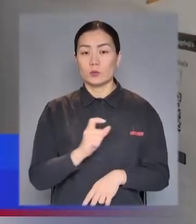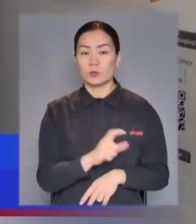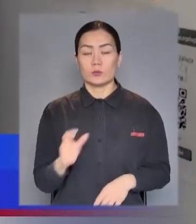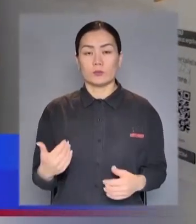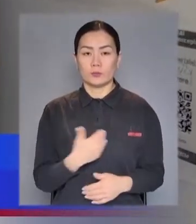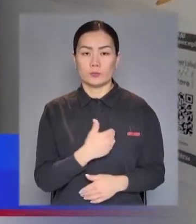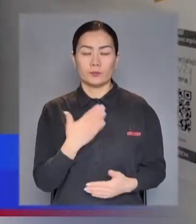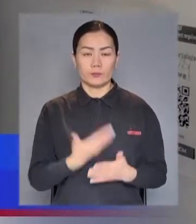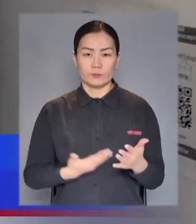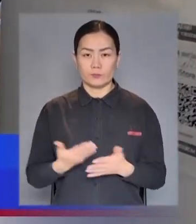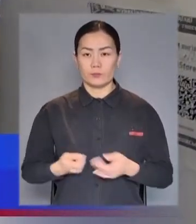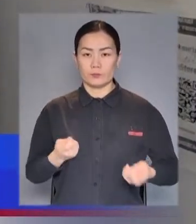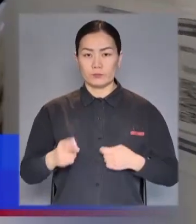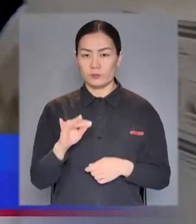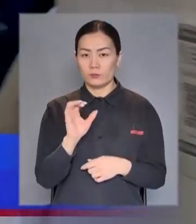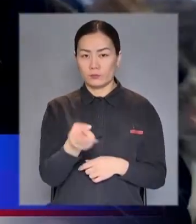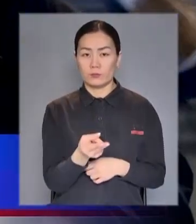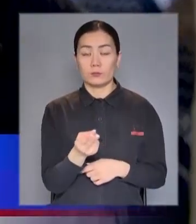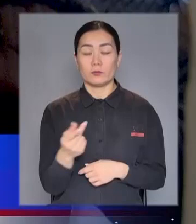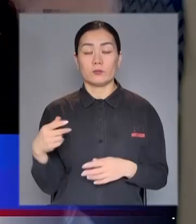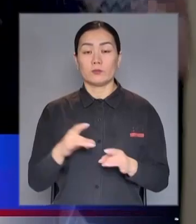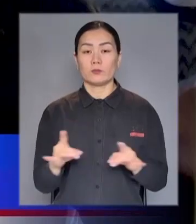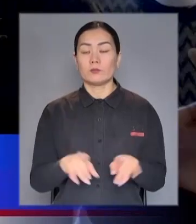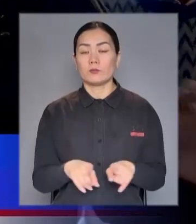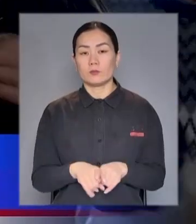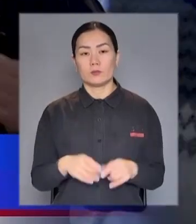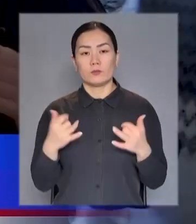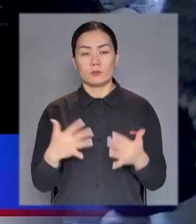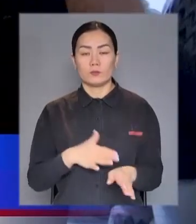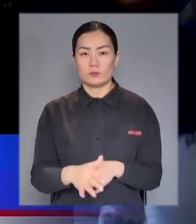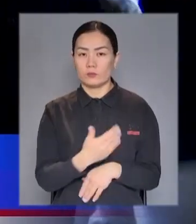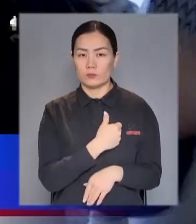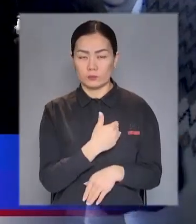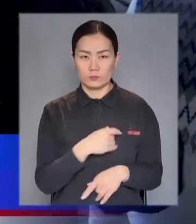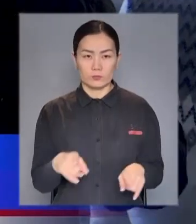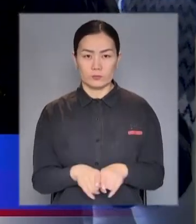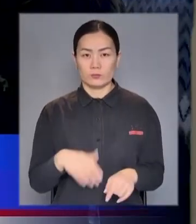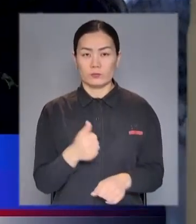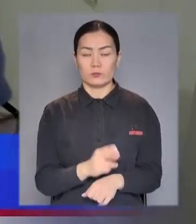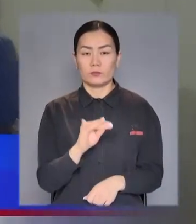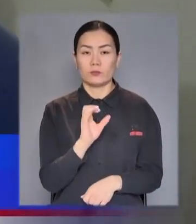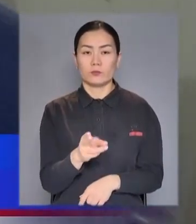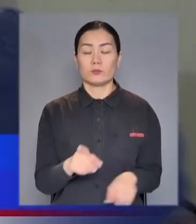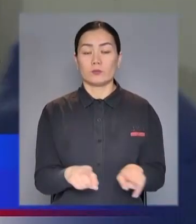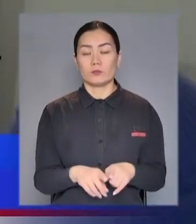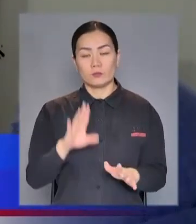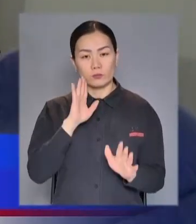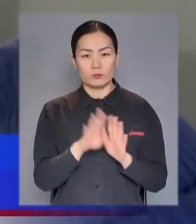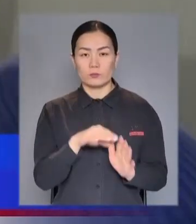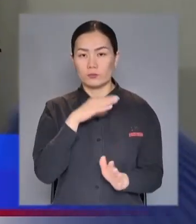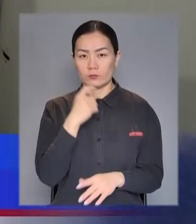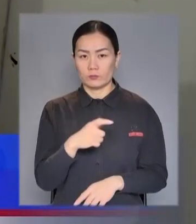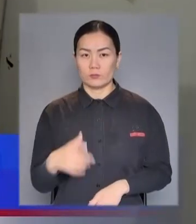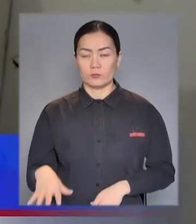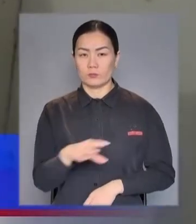жильцы потребовали объяснения от руководства КСК и заявили, что не уйдут, пока их требования не выполнят. Однако глава КСК даже не стал слушать